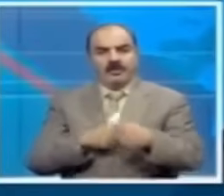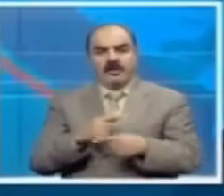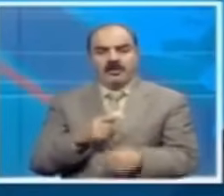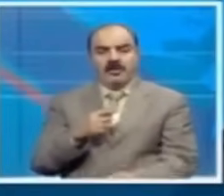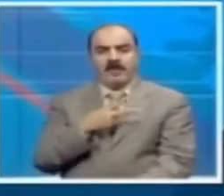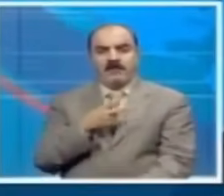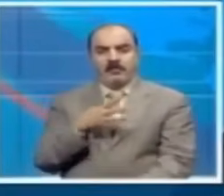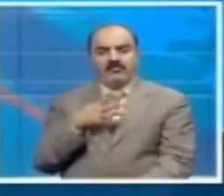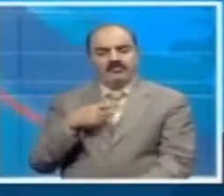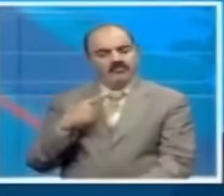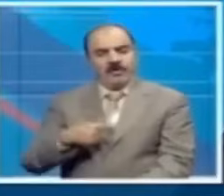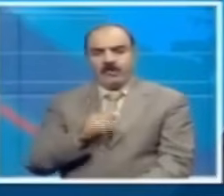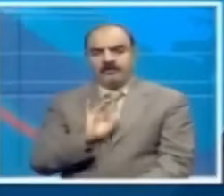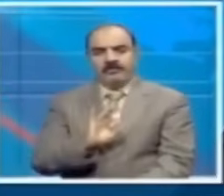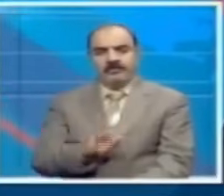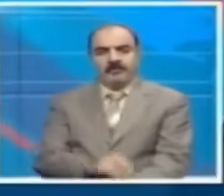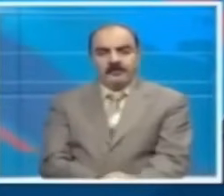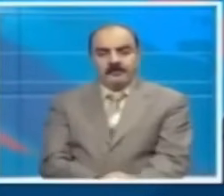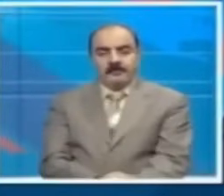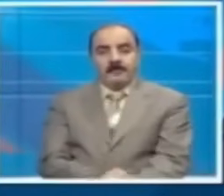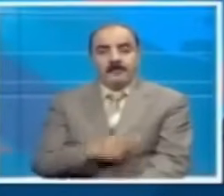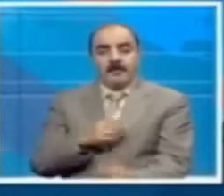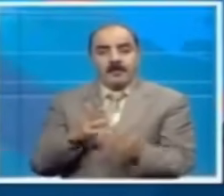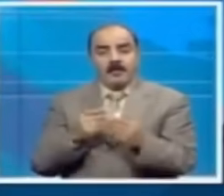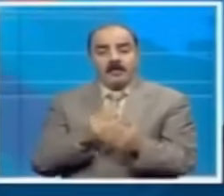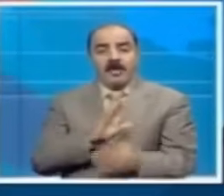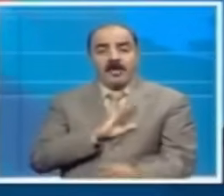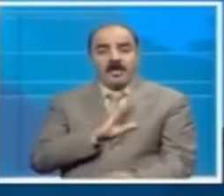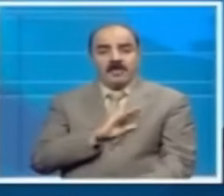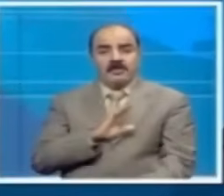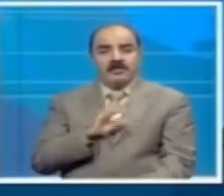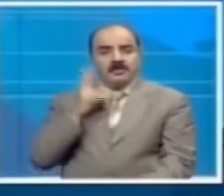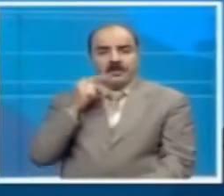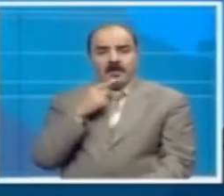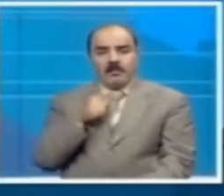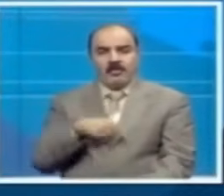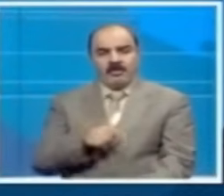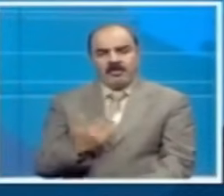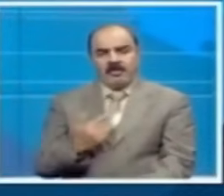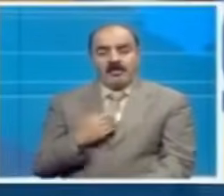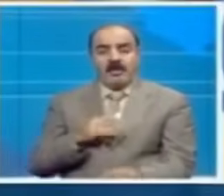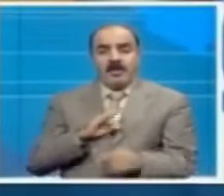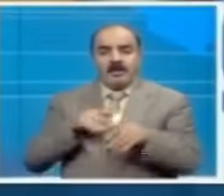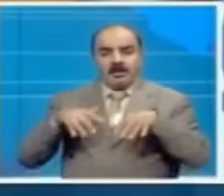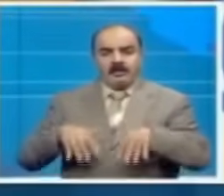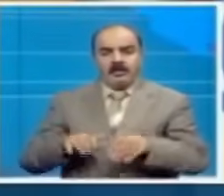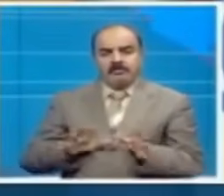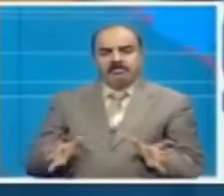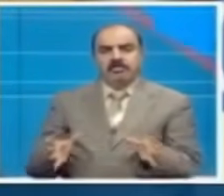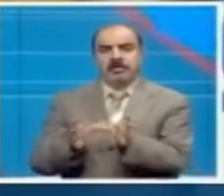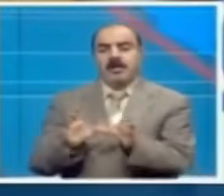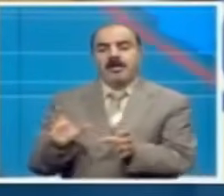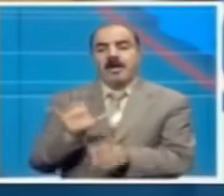عام 2024. يأتي هذا على الرغم من إعلان جيش الاحتلال في وقت سابق تسريح 5